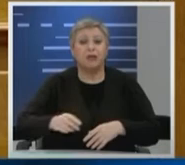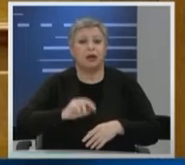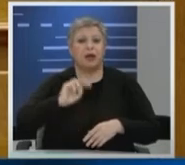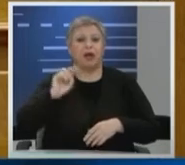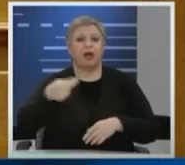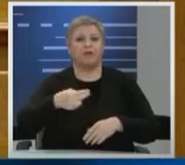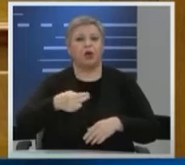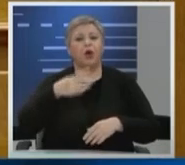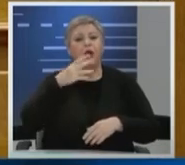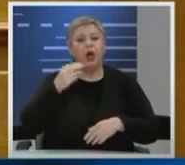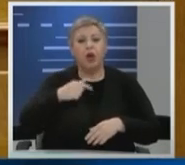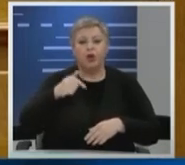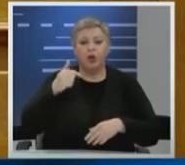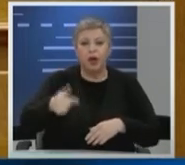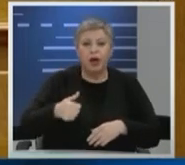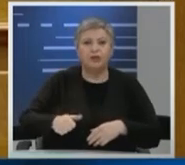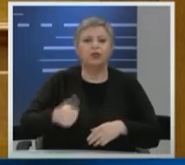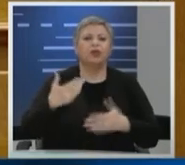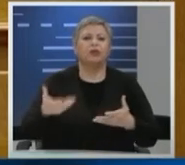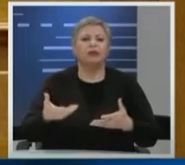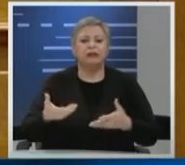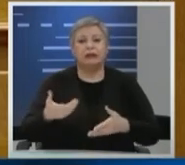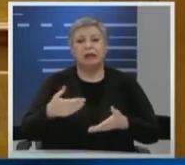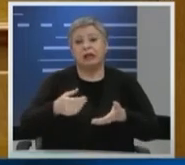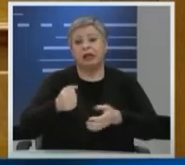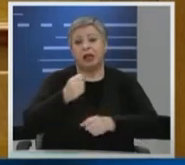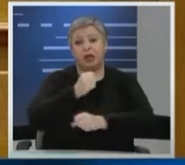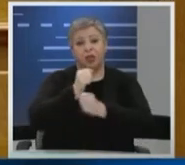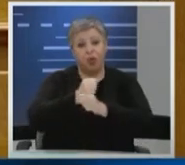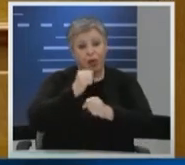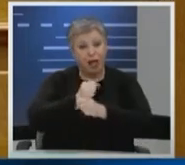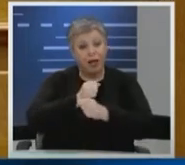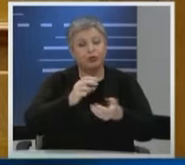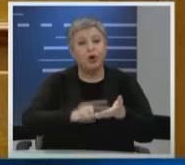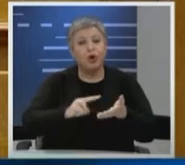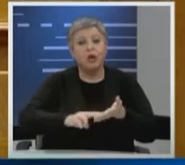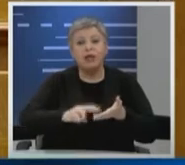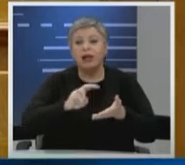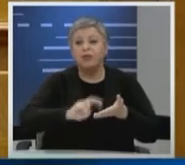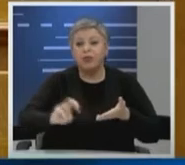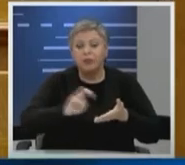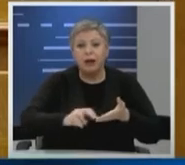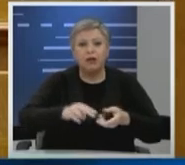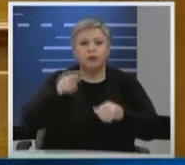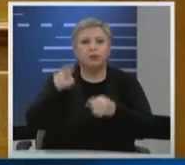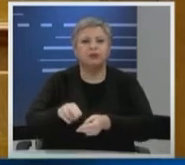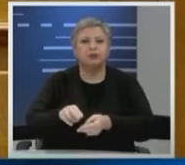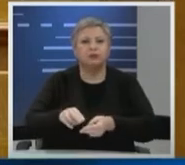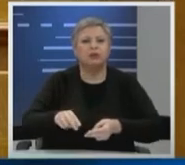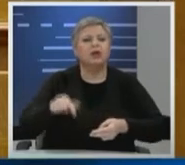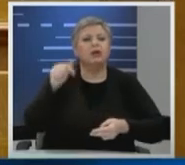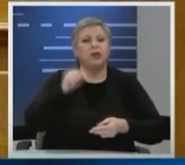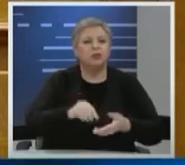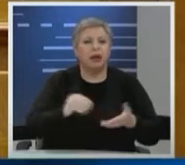εισφορών εργαζόμενων και αυτοαπασχολούμενων. Η κυβέρνηση μπορεί να πανηγυρίζει ως επιτυχία τη στιγμή κατάργηση της